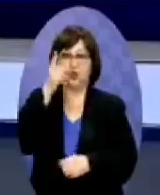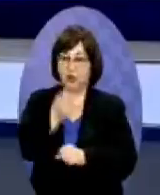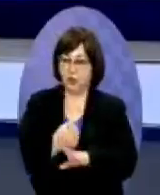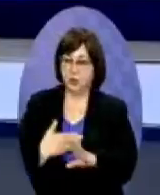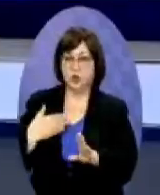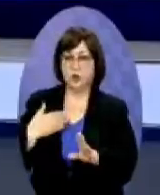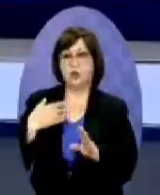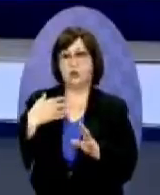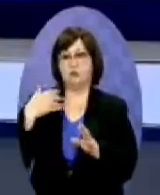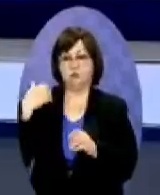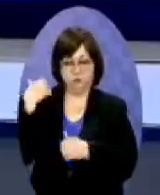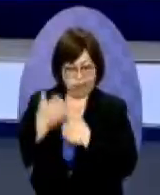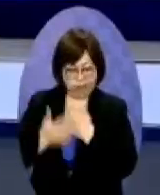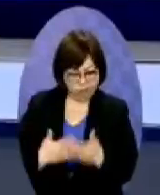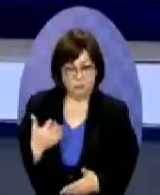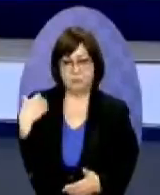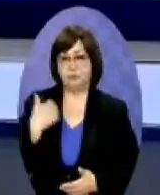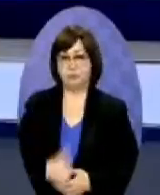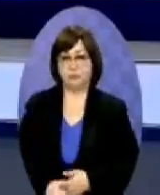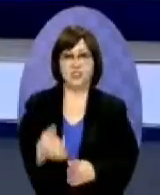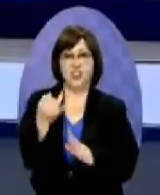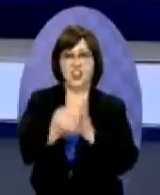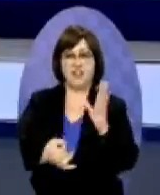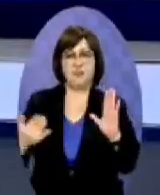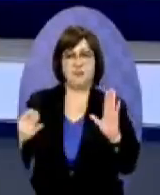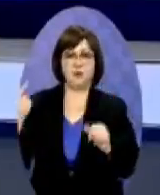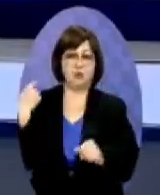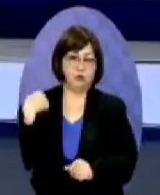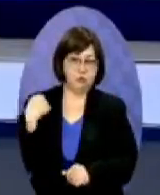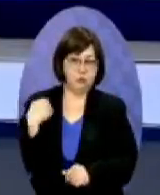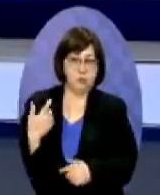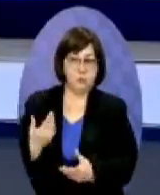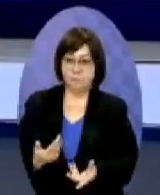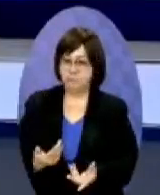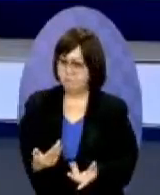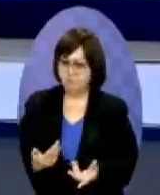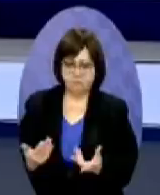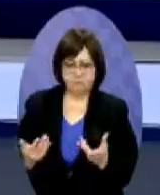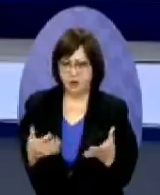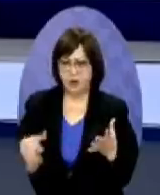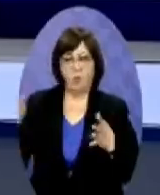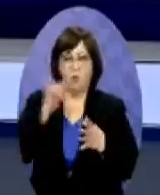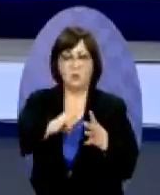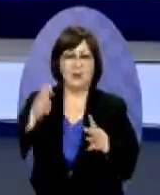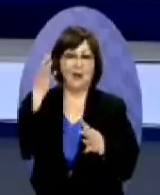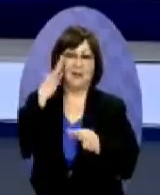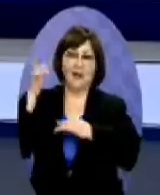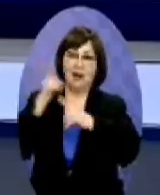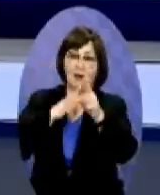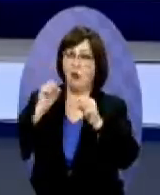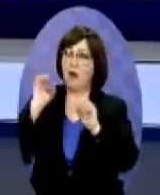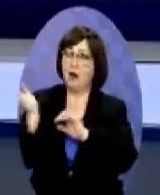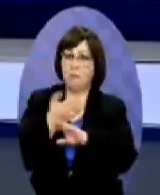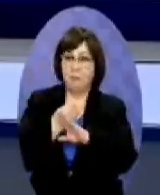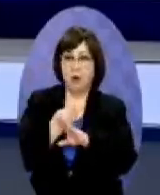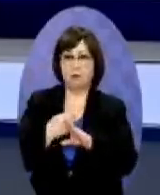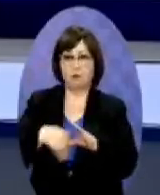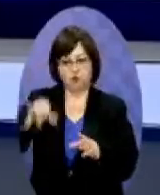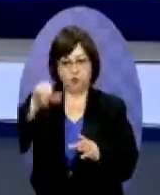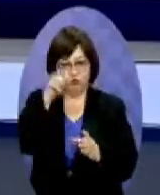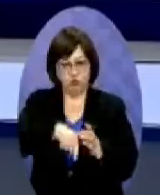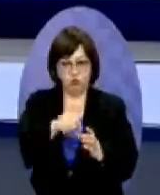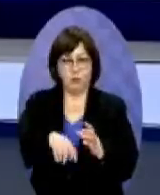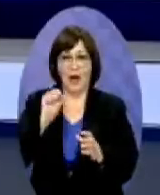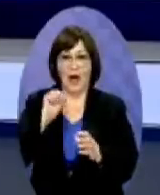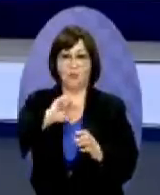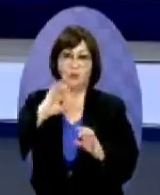уламжлалт ихтгэлээ өчигдөр тавьсан. За ерөнхийлөгч Владимир Путин энэ жилийн ихтгэл одоо улс орны гадаад аюулгүй байдал болоо дотоод байдалд бол чиглэсэн. За